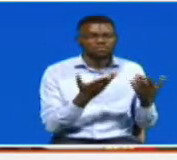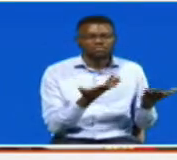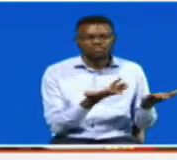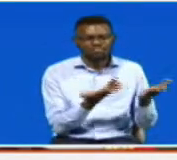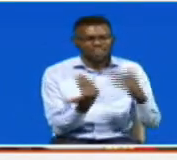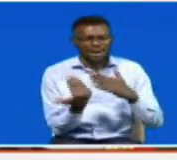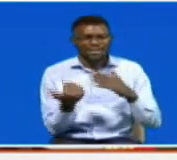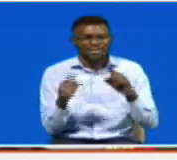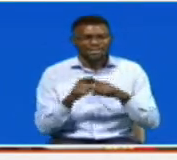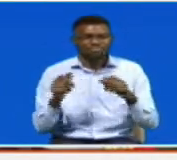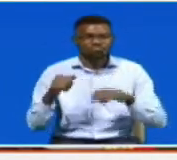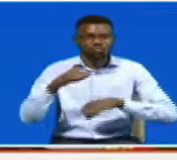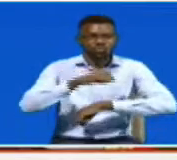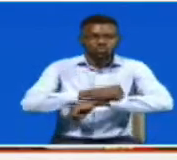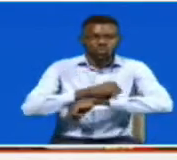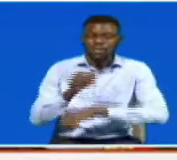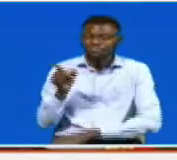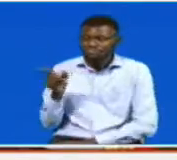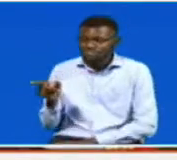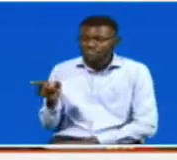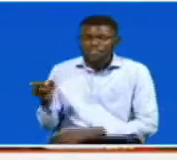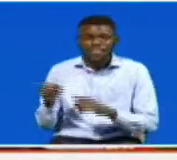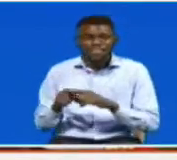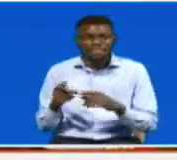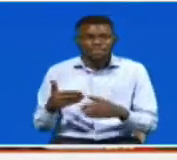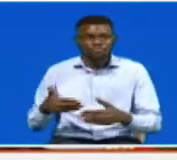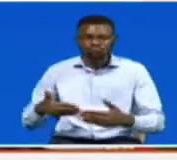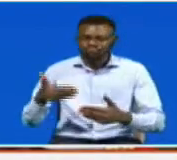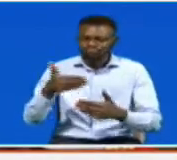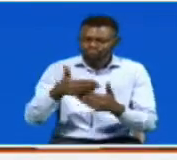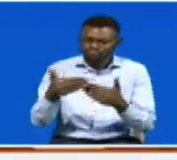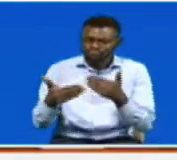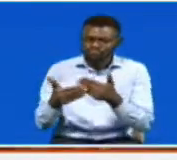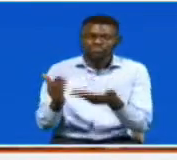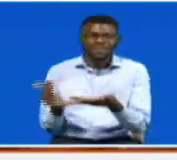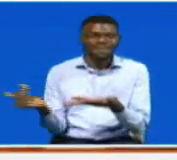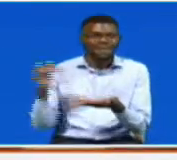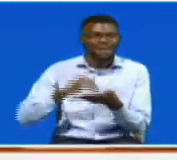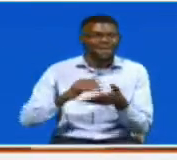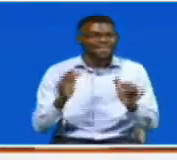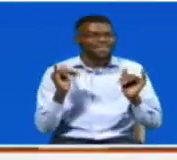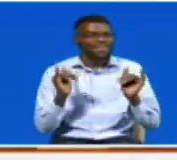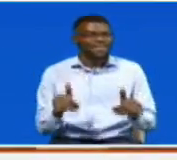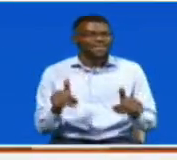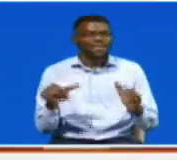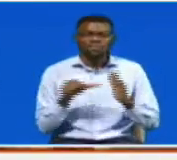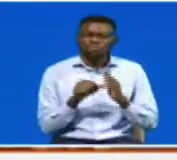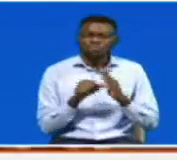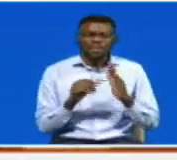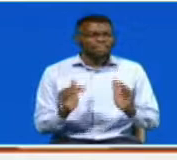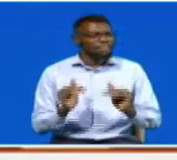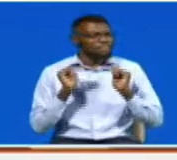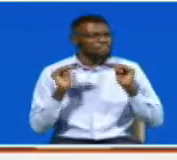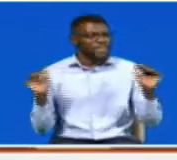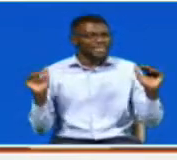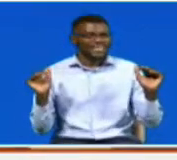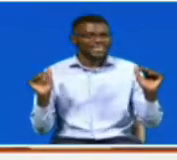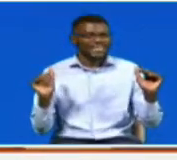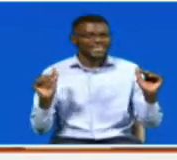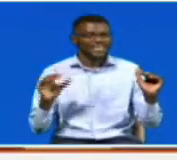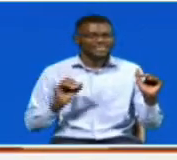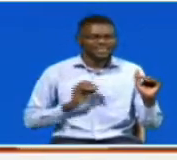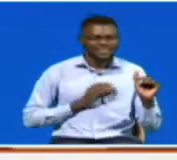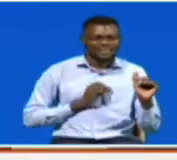Nakuse iweze kuangaliwa ifanyiwe ukarabati. Hali ya taruki imetanda katika kijiji hiki cha